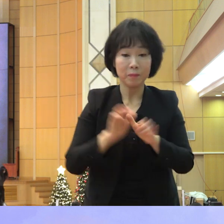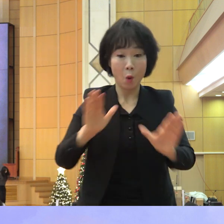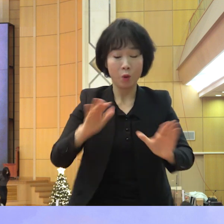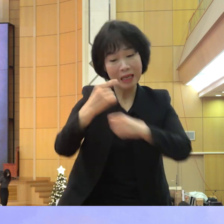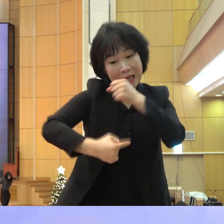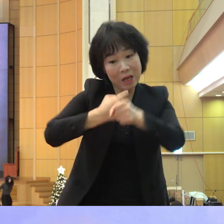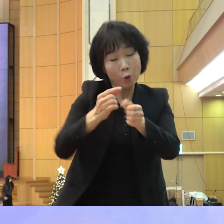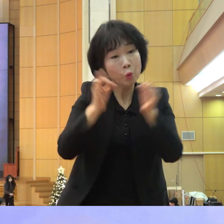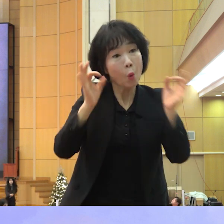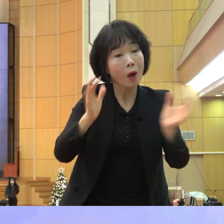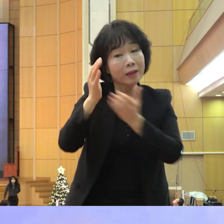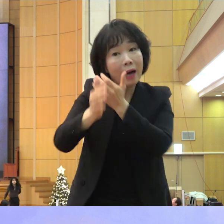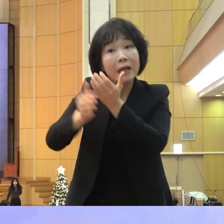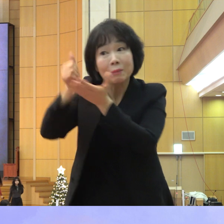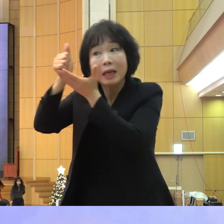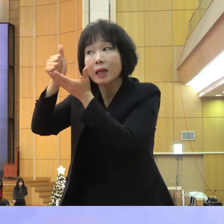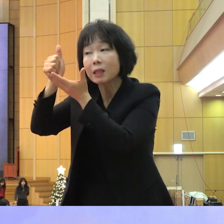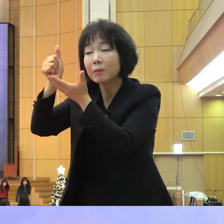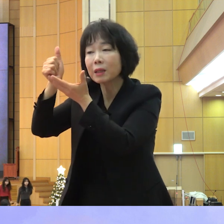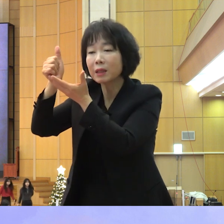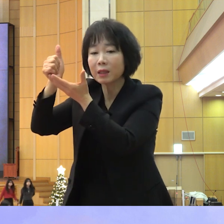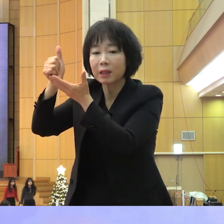올 한 해 동안도 주님께서